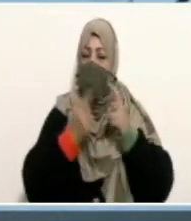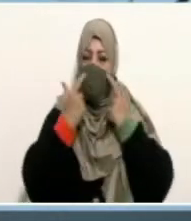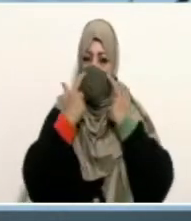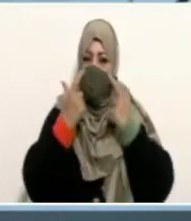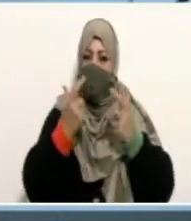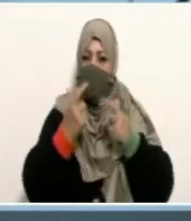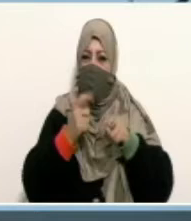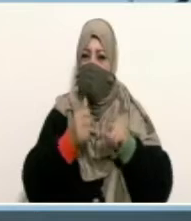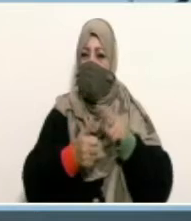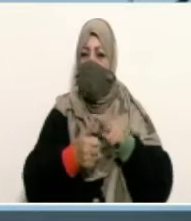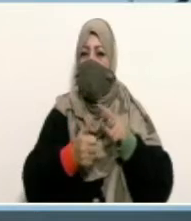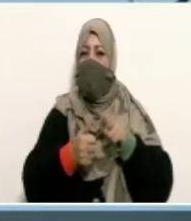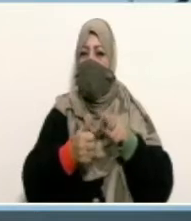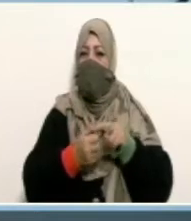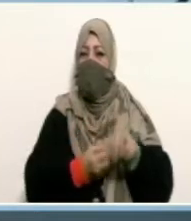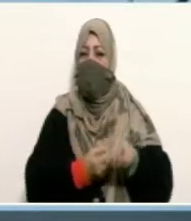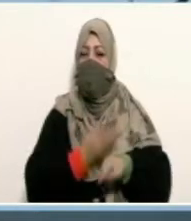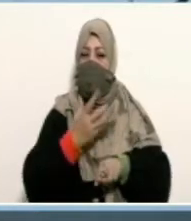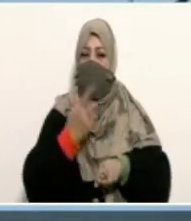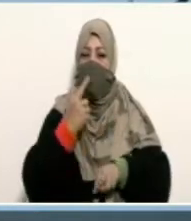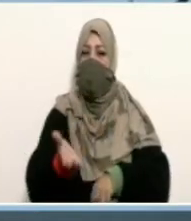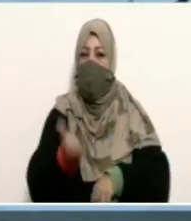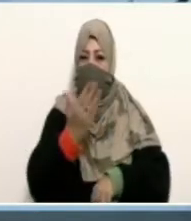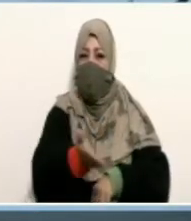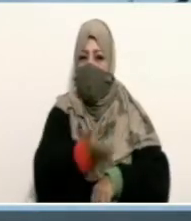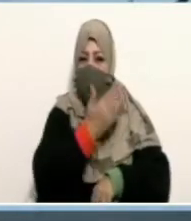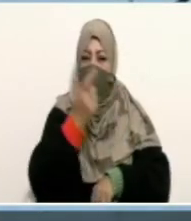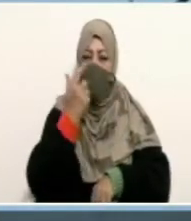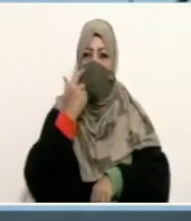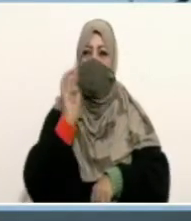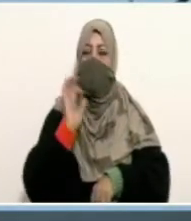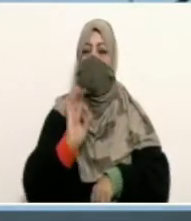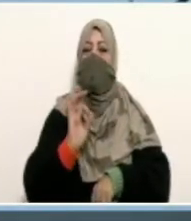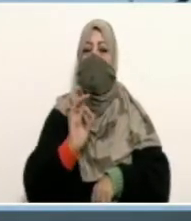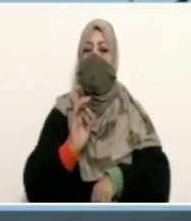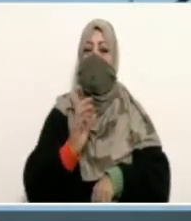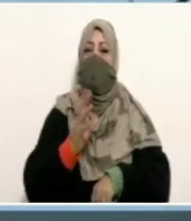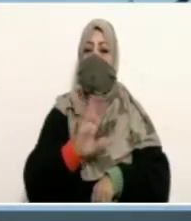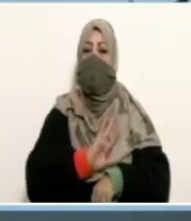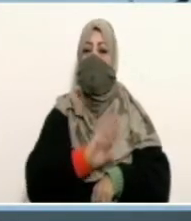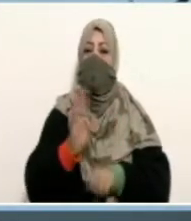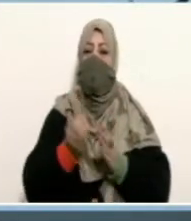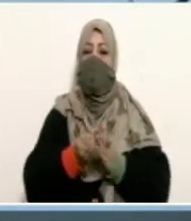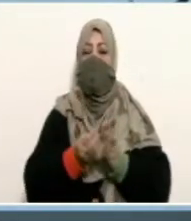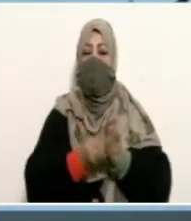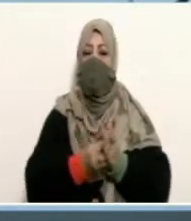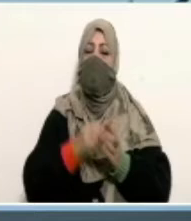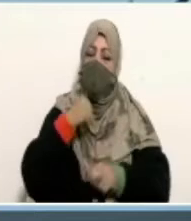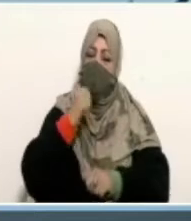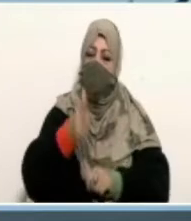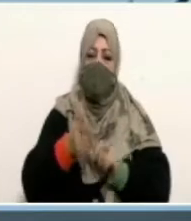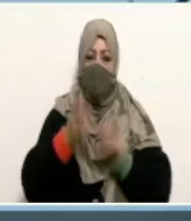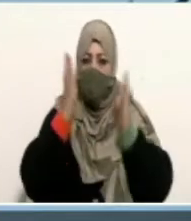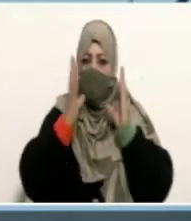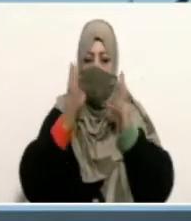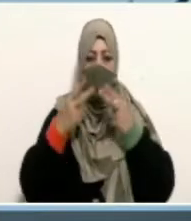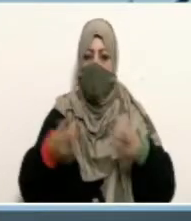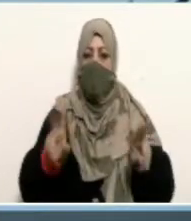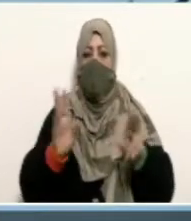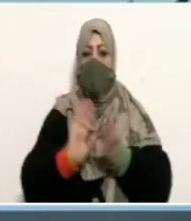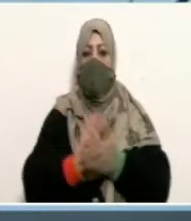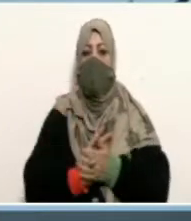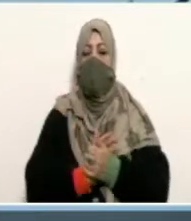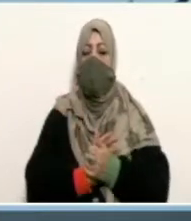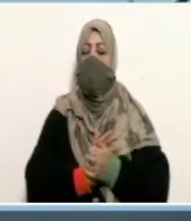ذلك، فهنا يعني لا يمنع من الصلاة بعده، لا يمنع من الصلاة بعده، بل إلى أن يطلع الفجر.